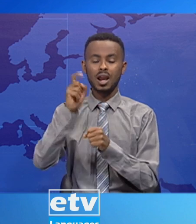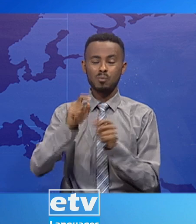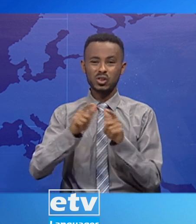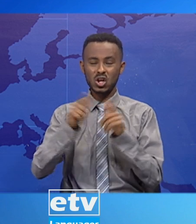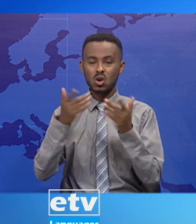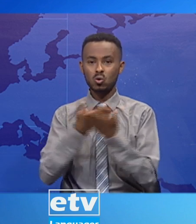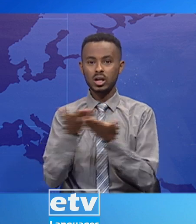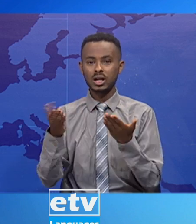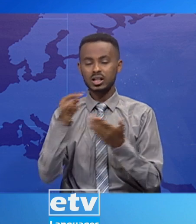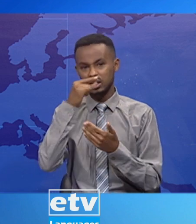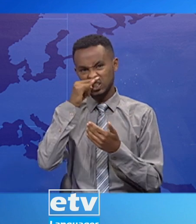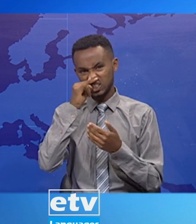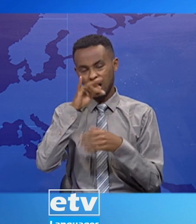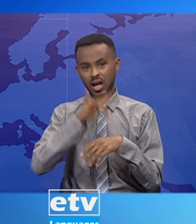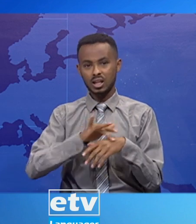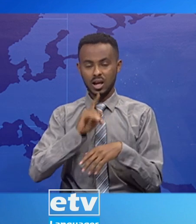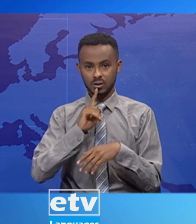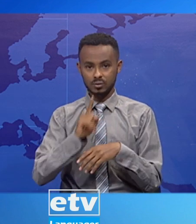ትልቁ ነገር